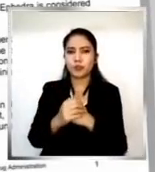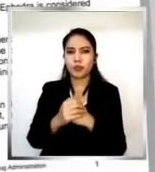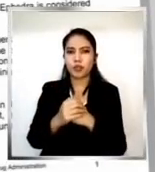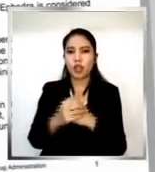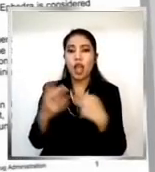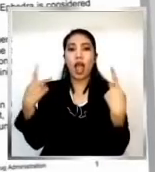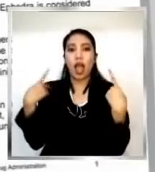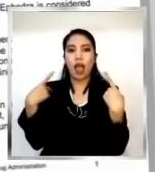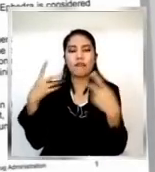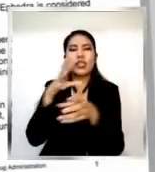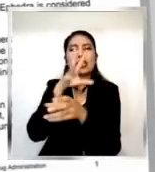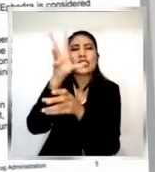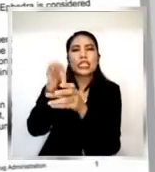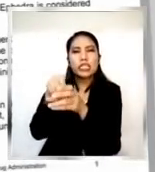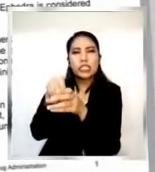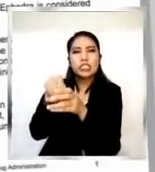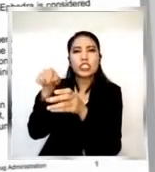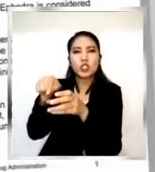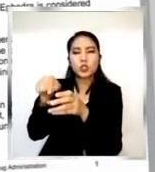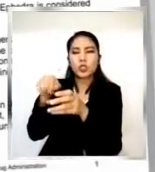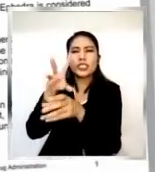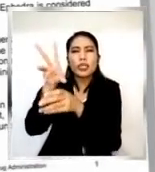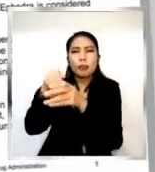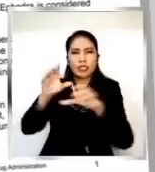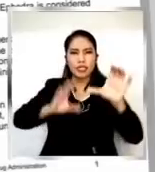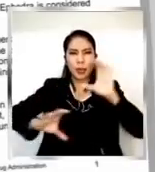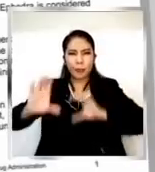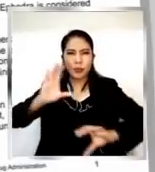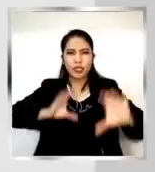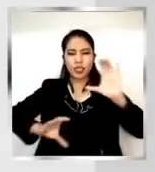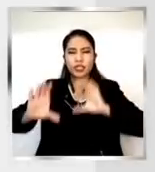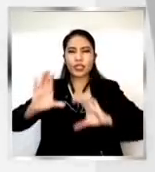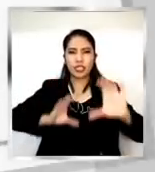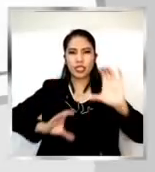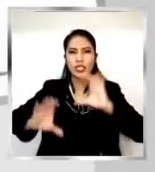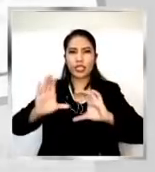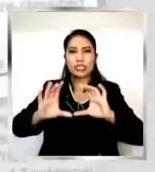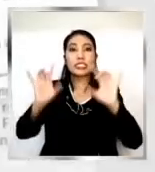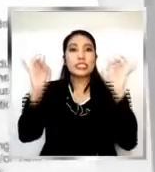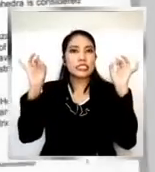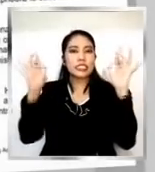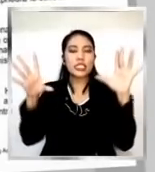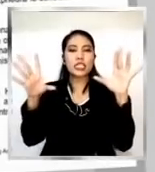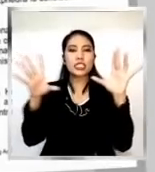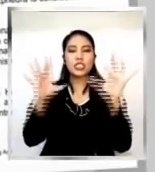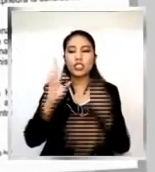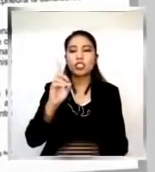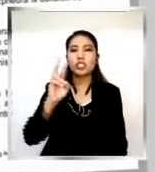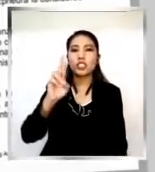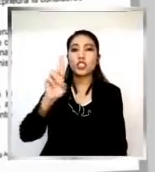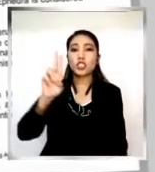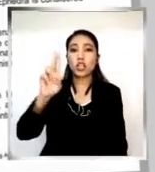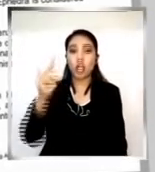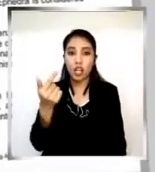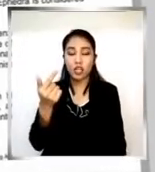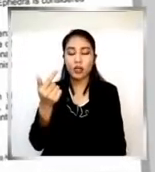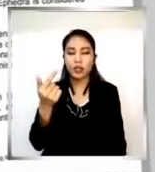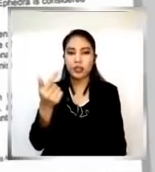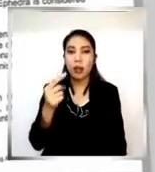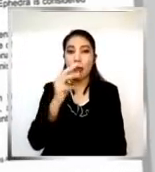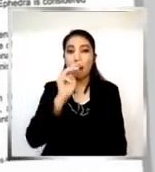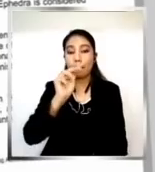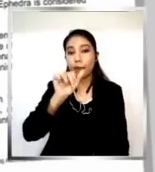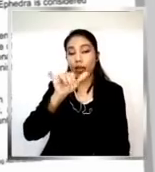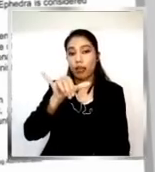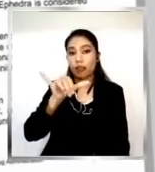na pinagbumula ng kemikal na ephedrine na isang dangerous drug. Pero nitong May 5, naglabas ng resolusyon ng board na hindi